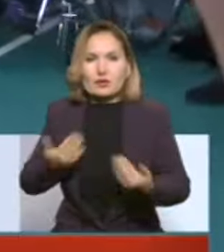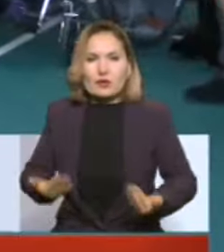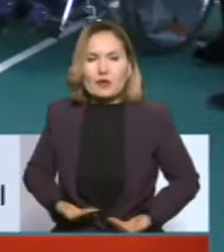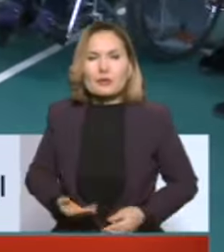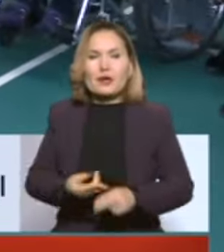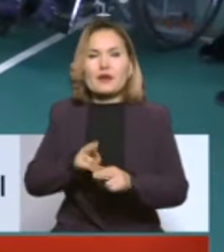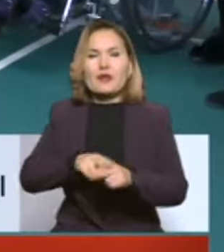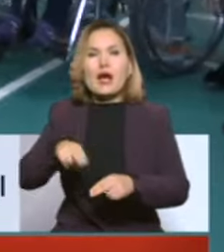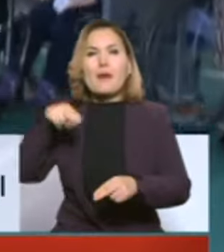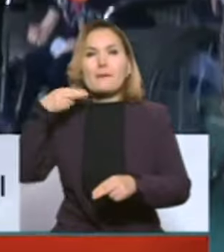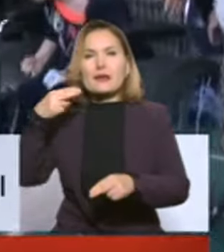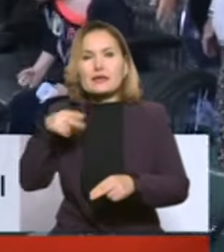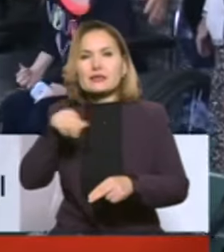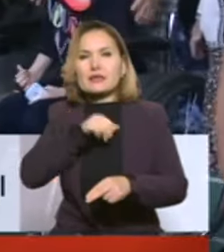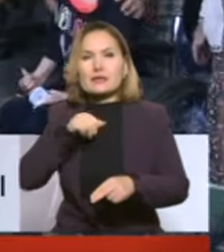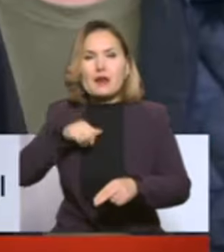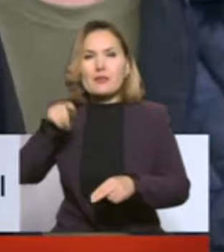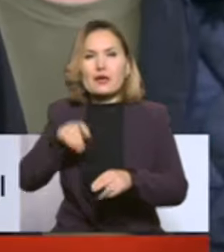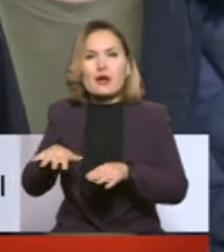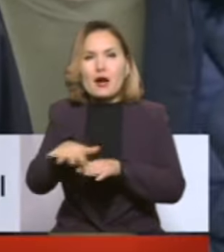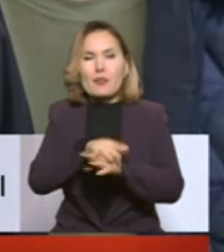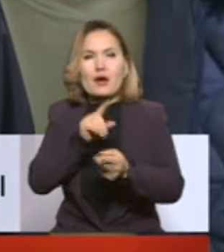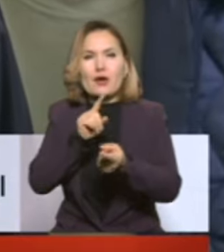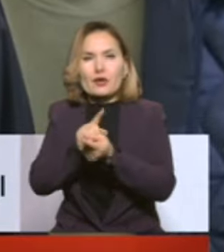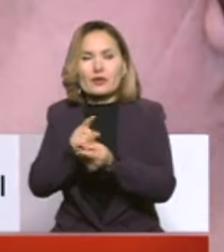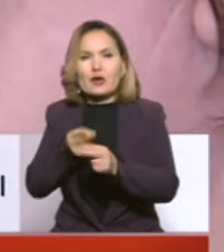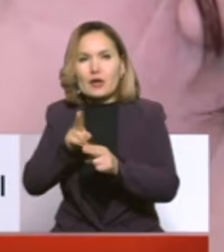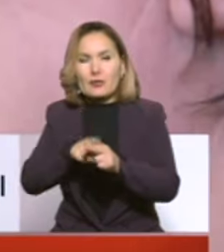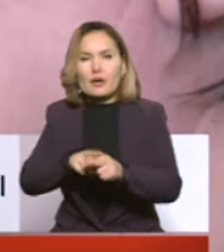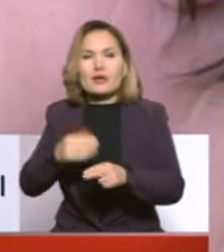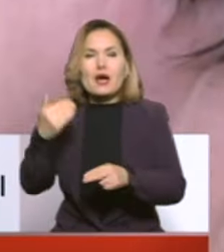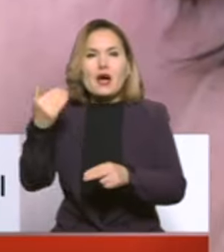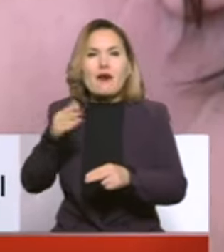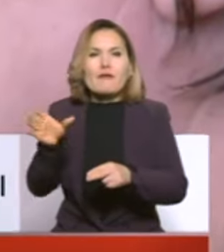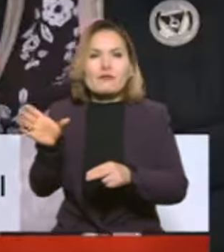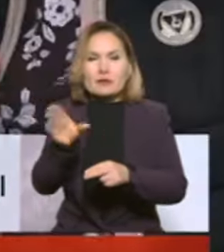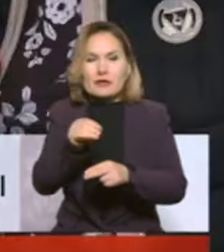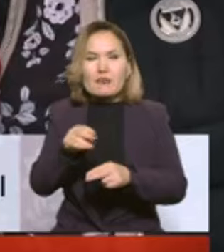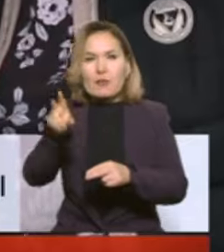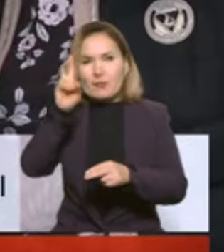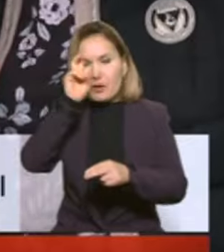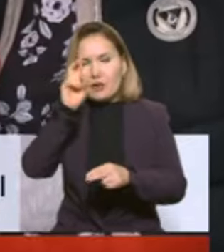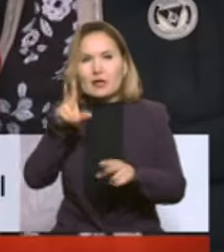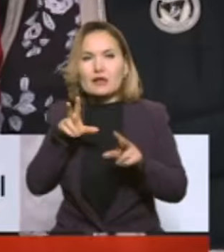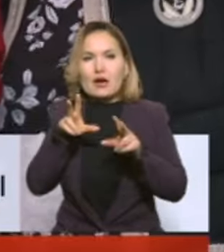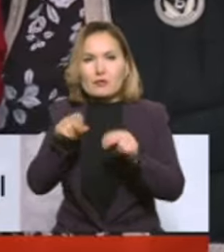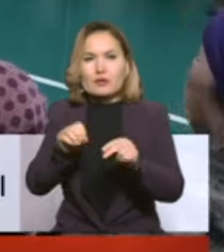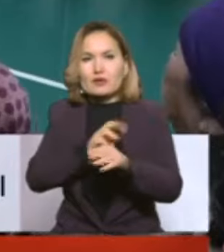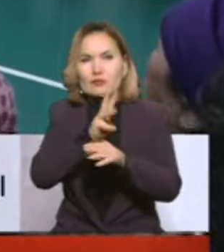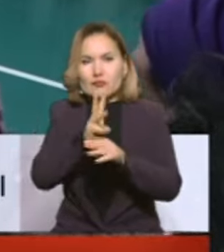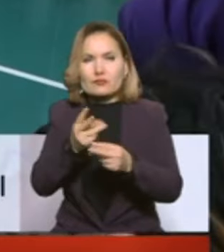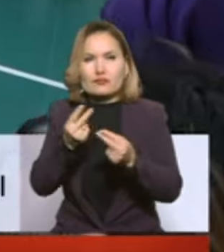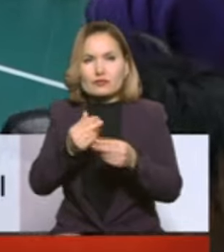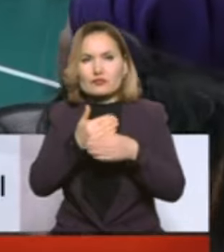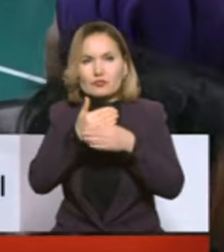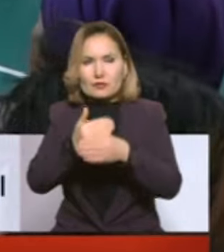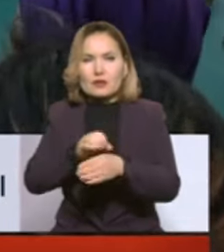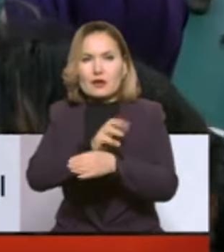жұртпен президент те жолықты. Қал сұрасты, сабырға шақырып, мемлекет ешкімді бейжай қалдырмайтынын айтты.